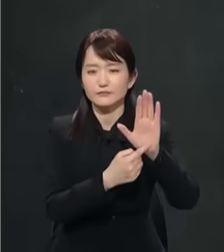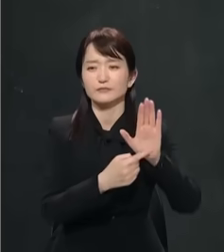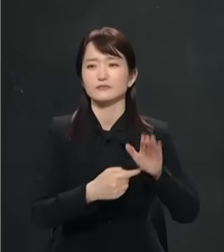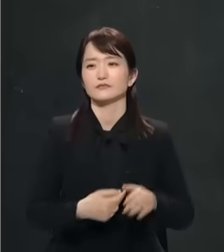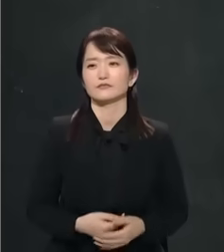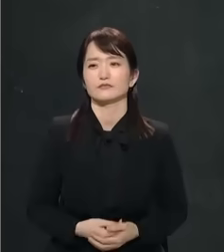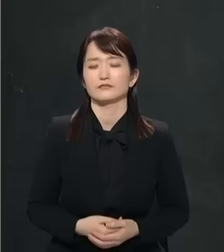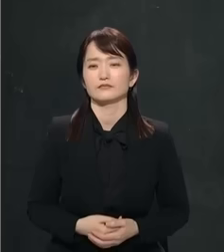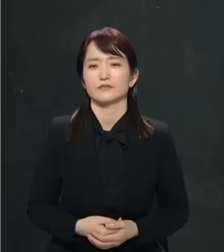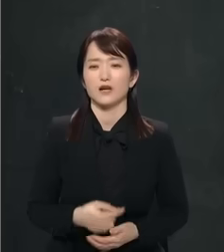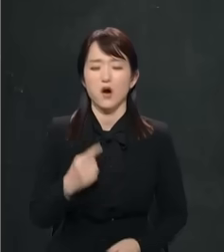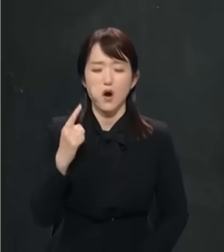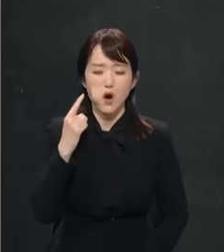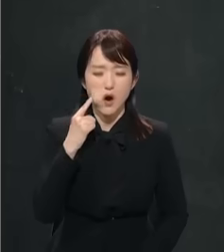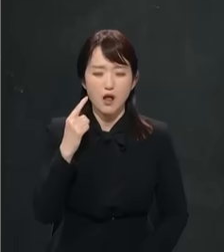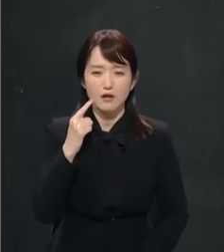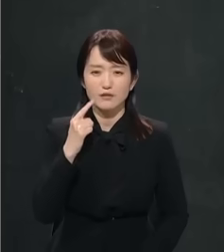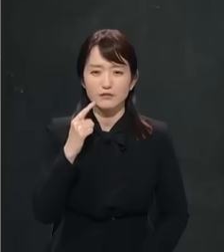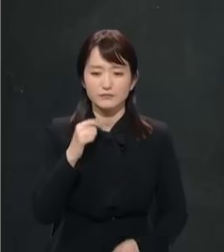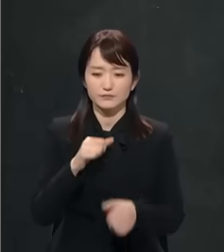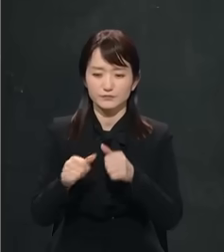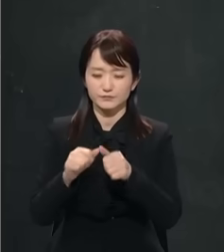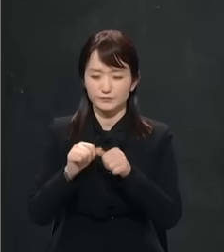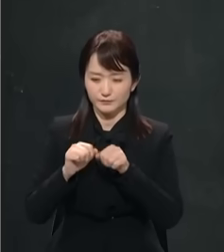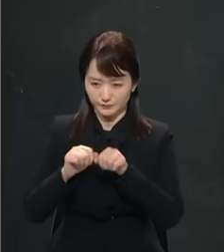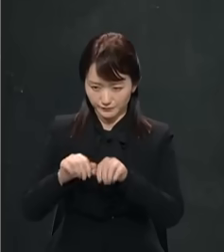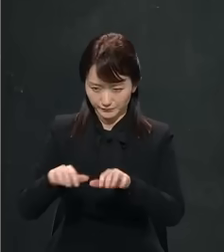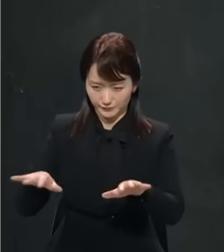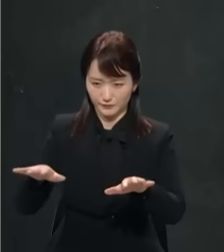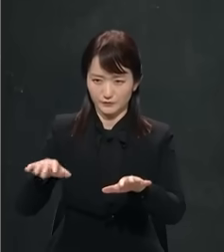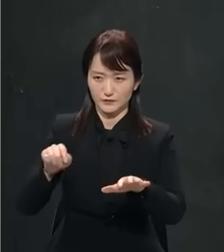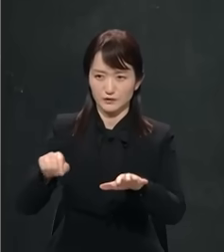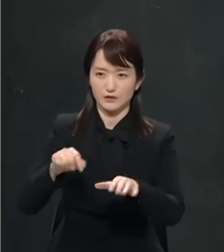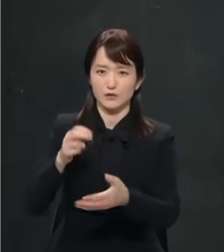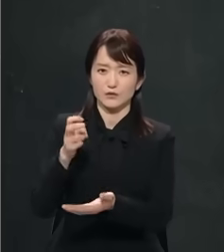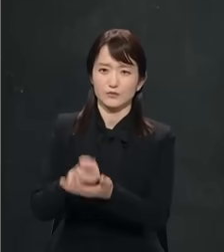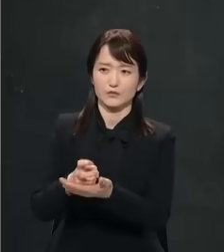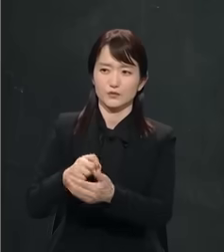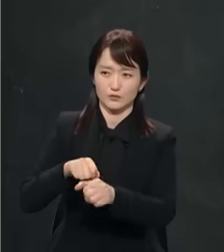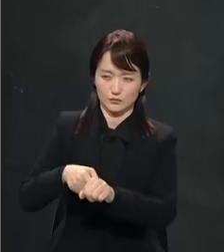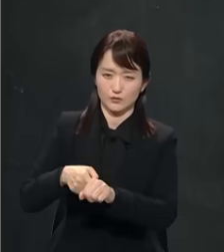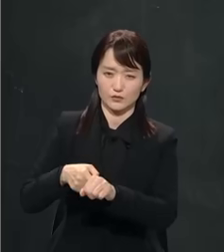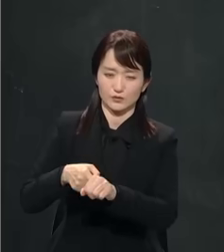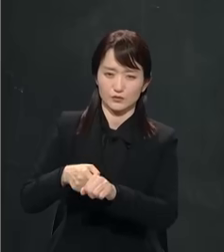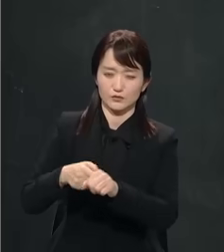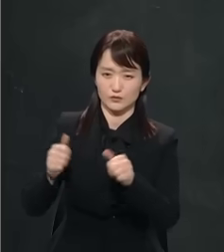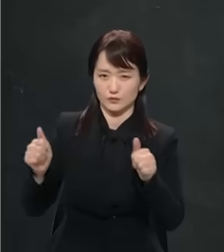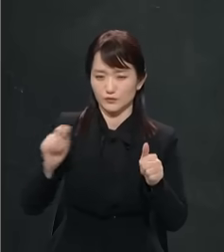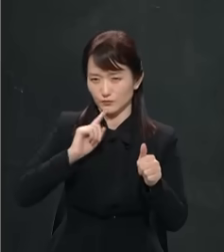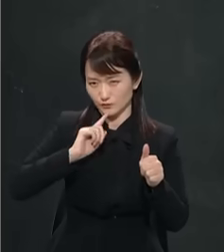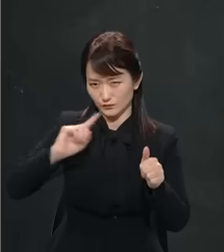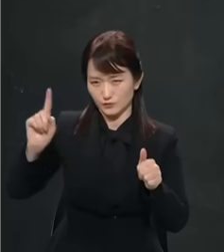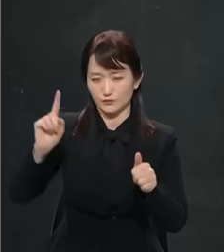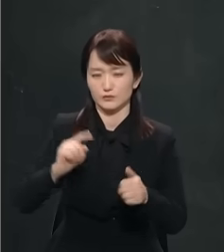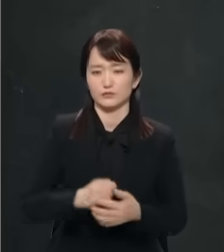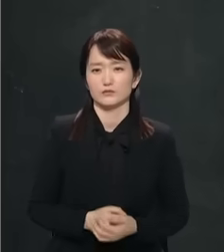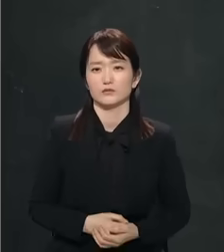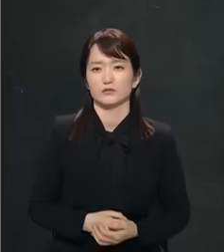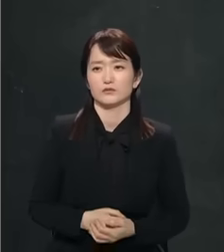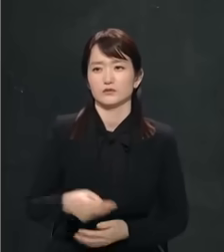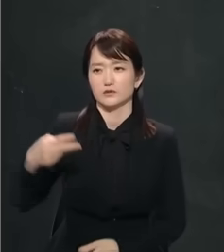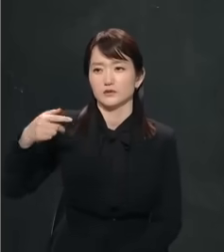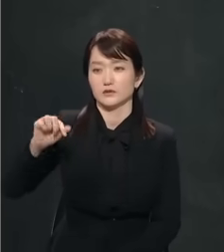그리고 역시 허위 사실 유포에 대해서 강력하게 법적 조치를 취하겠다라고 얘기를 했고요 자이 사실 이제 사건 만장